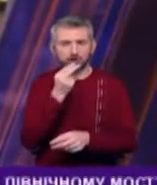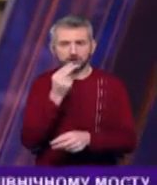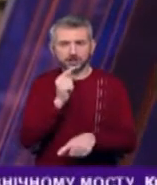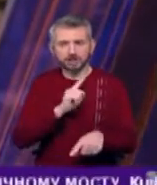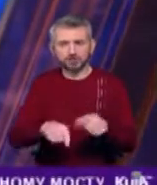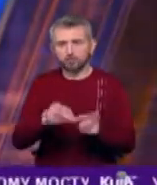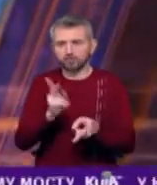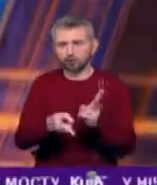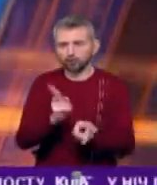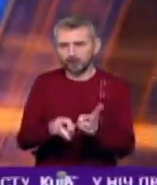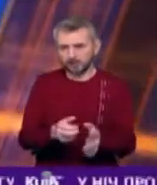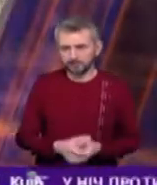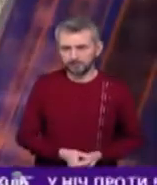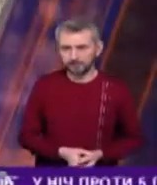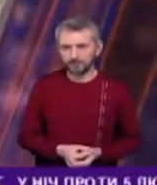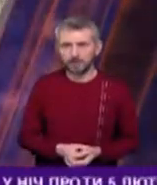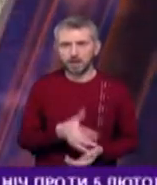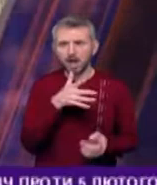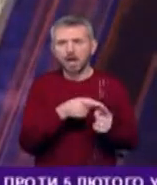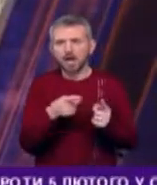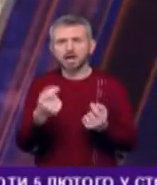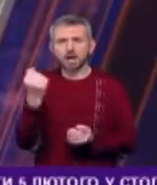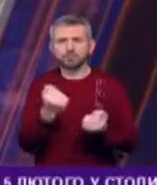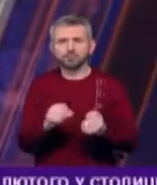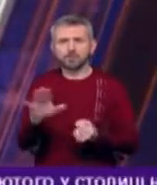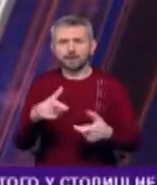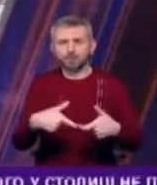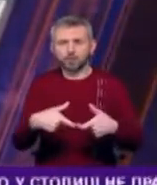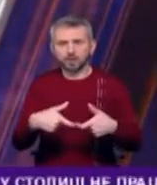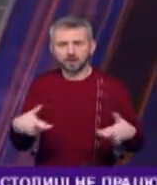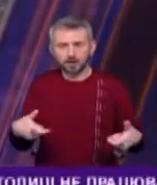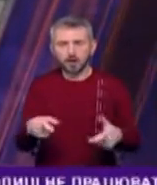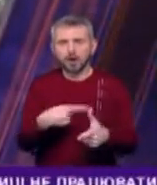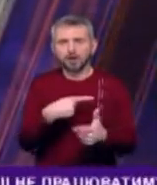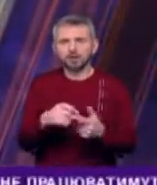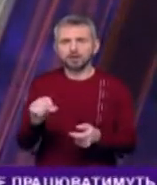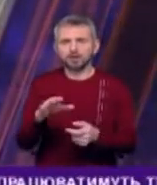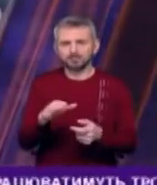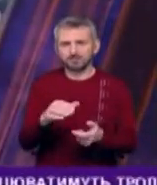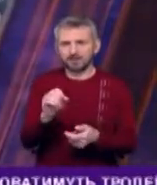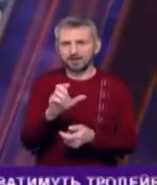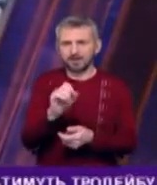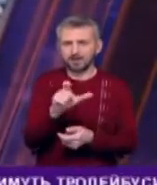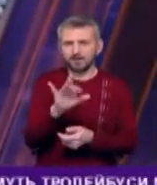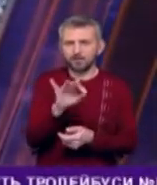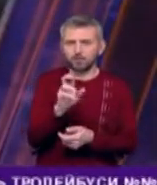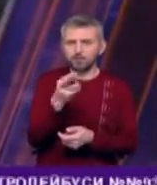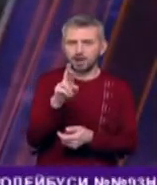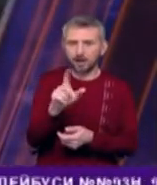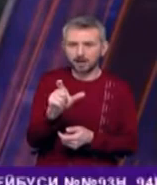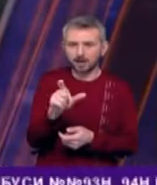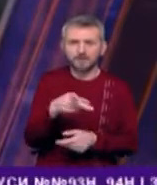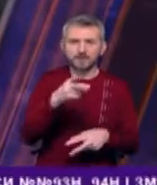швидкого приготування? Ера автомобілів на єврореєстрації або євроблях завершується чи